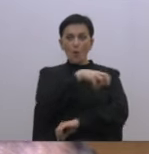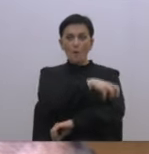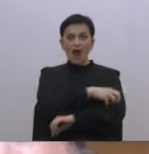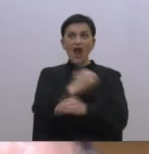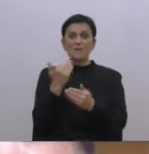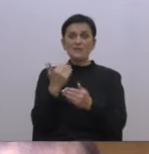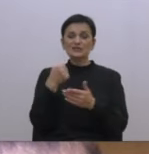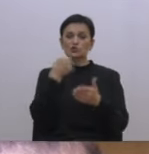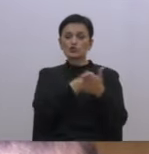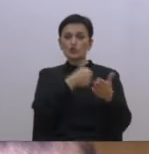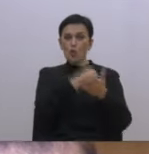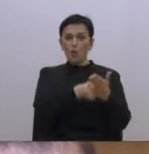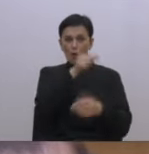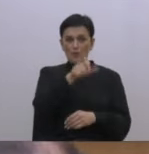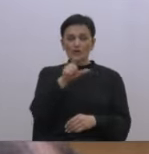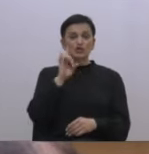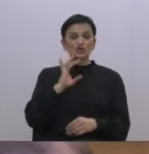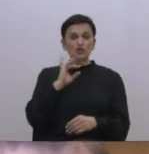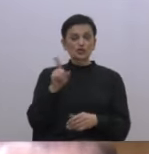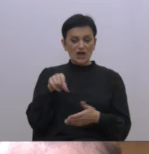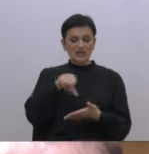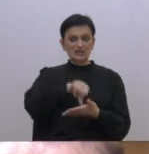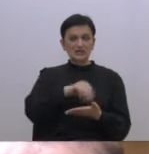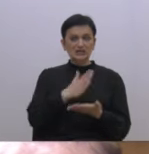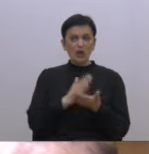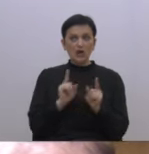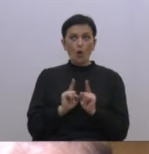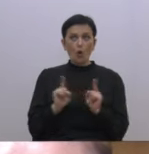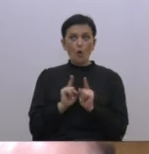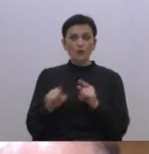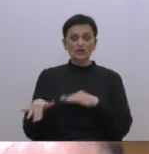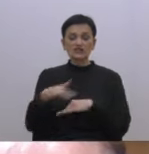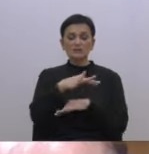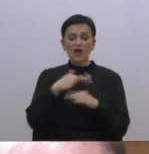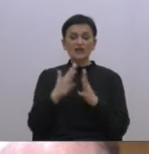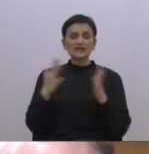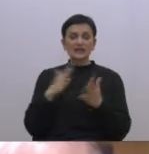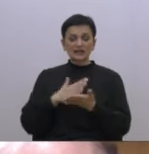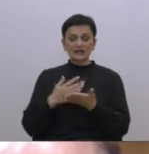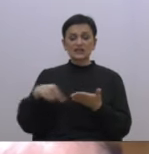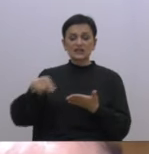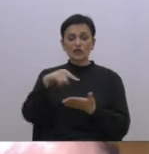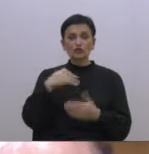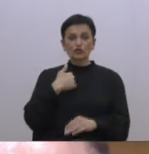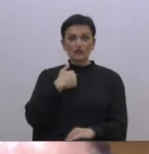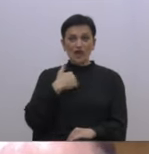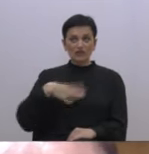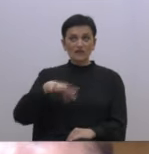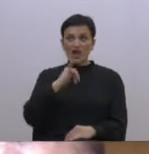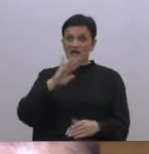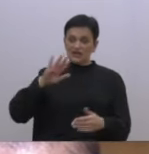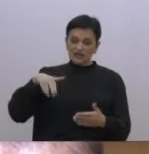მის ლობისტებს, რომელიც ჯერ კიდევ წარმოადგენს ოპოზიციური სპექტრის დიდ ნაწილს ჩვენს ქვეყანაში, დღემდე